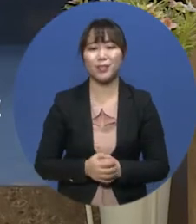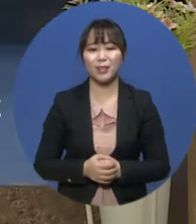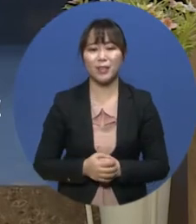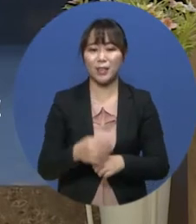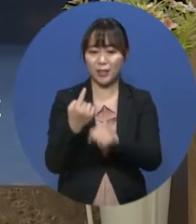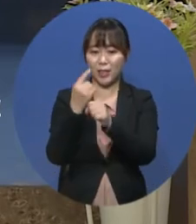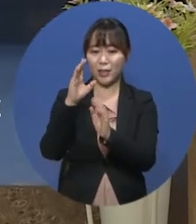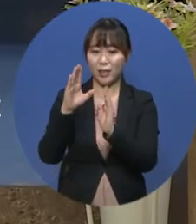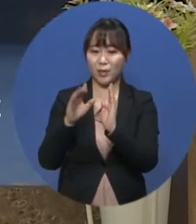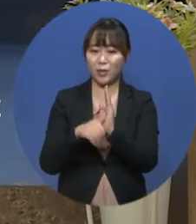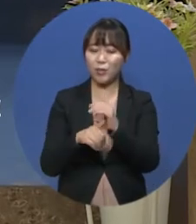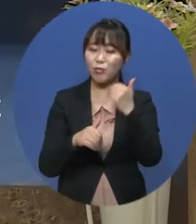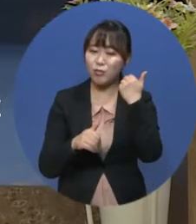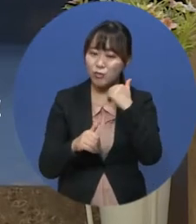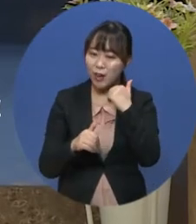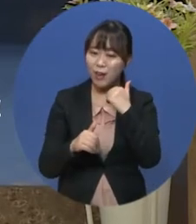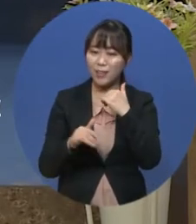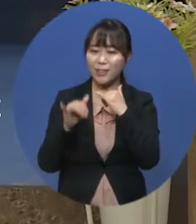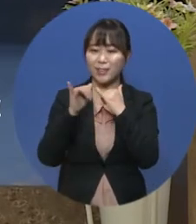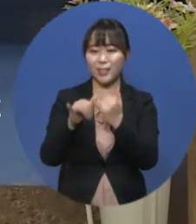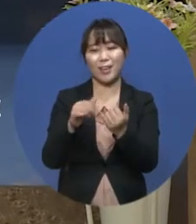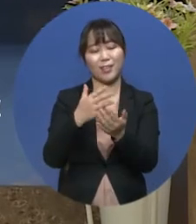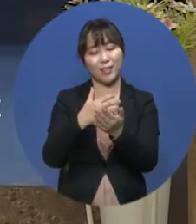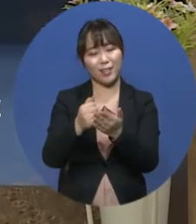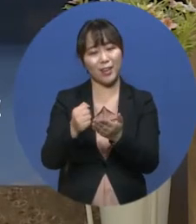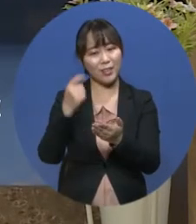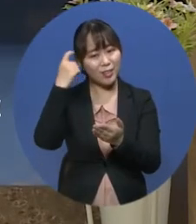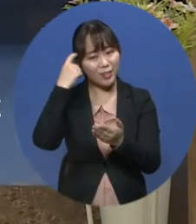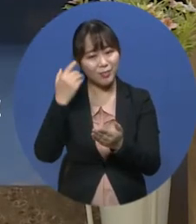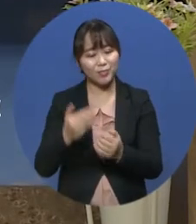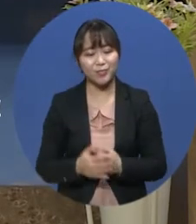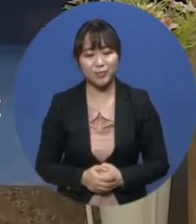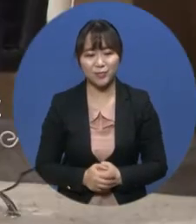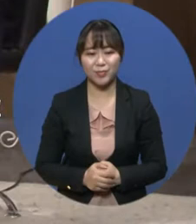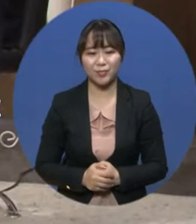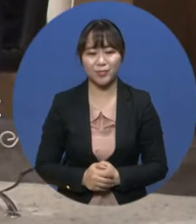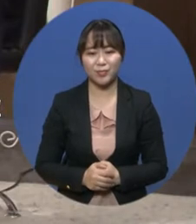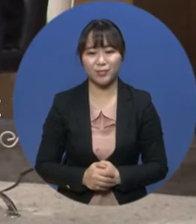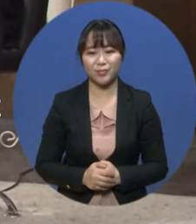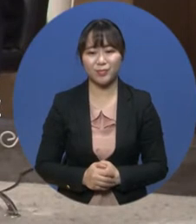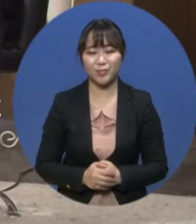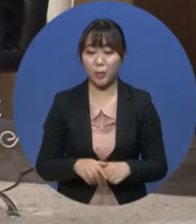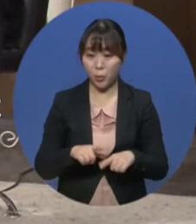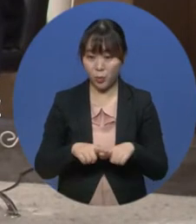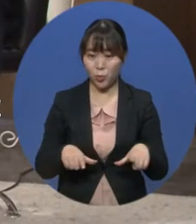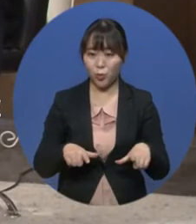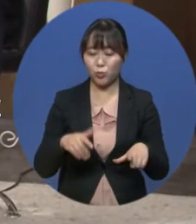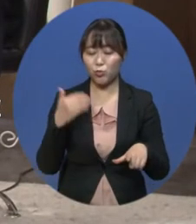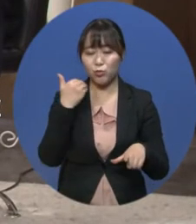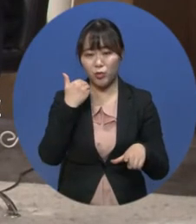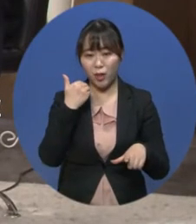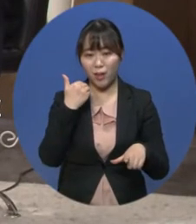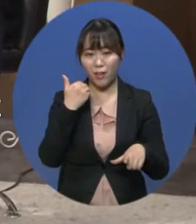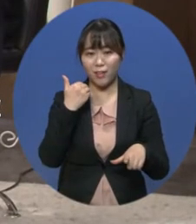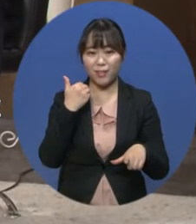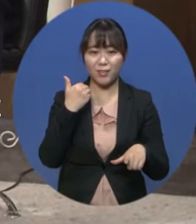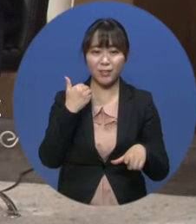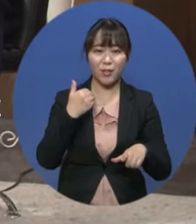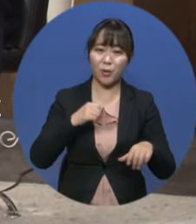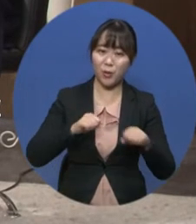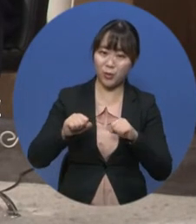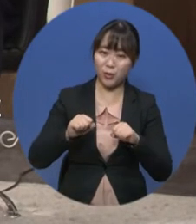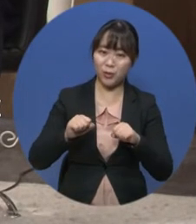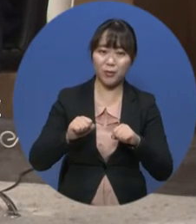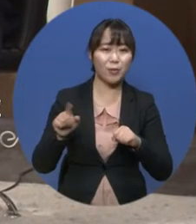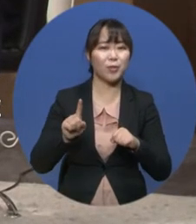작년에는 어떤 분들께서 스 씨의 수상 하셨나요 보통은 어떤 활동을